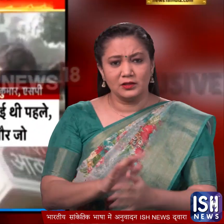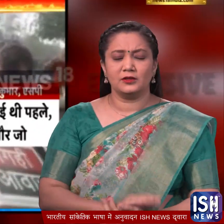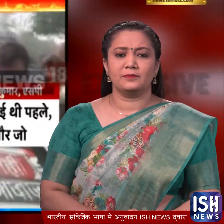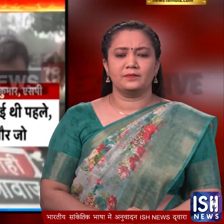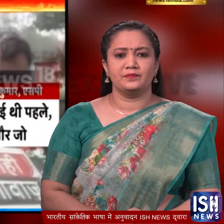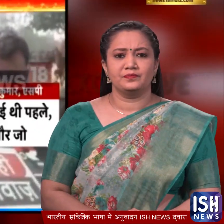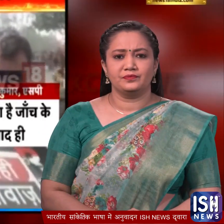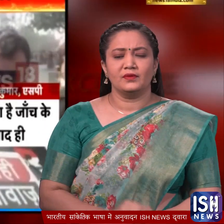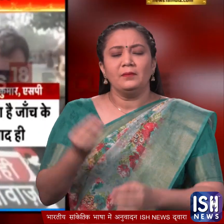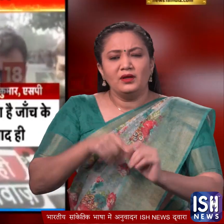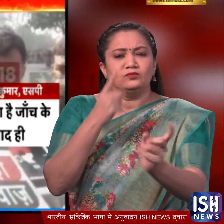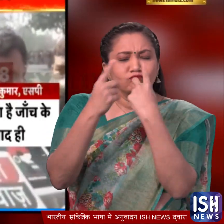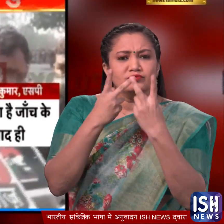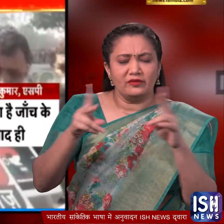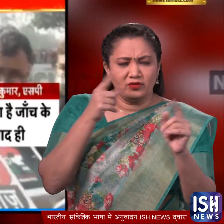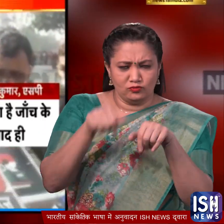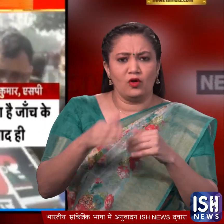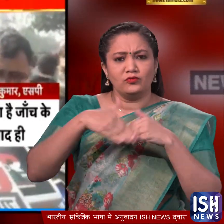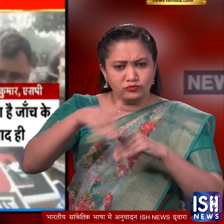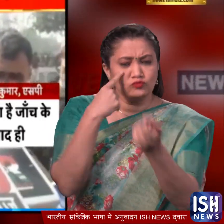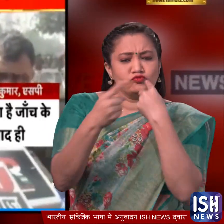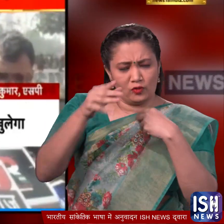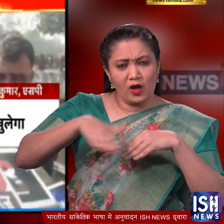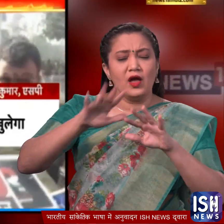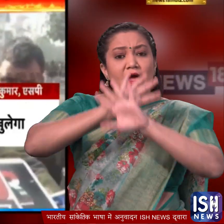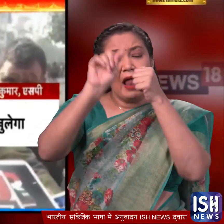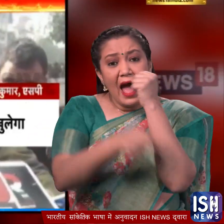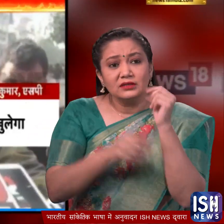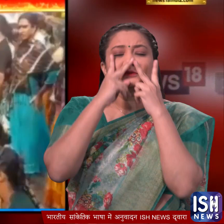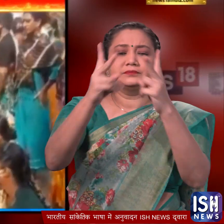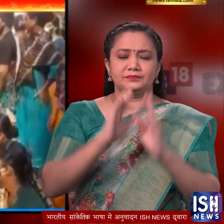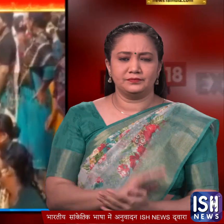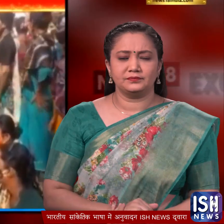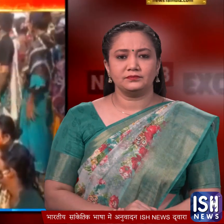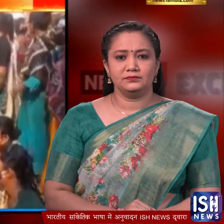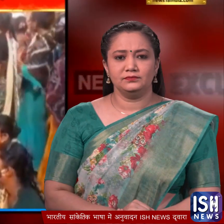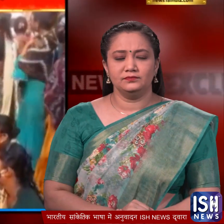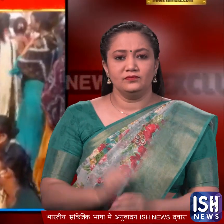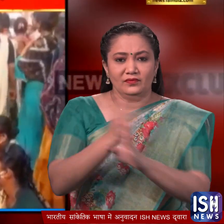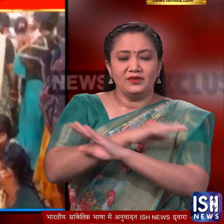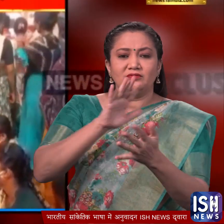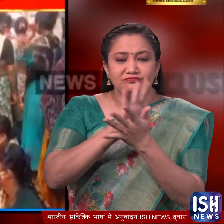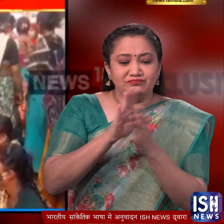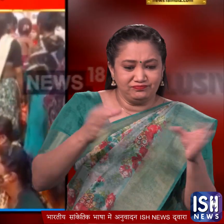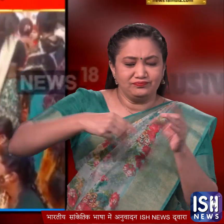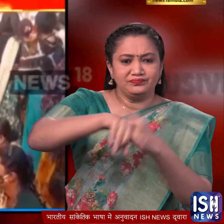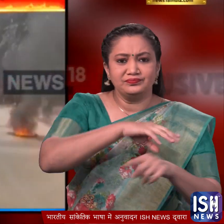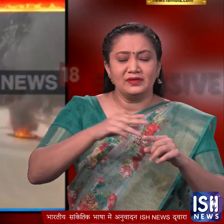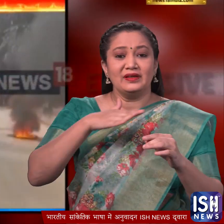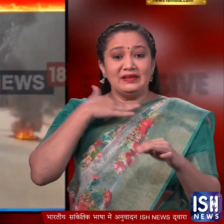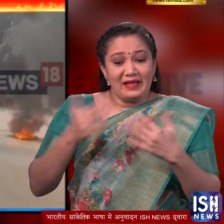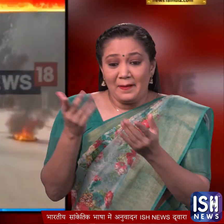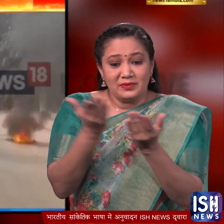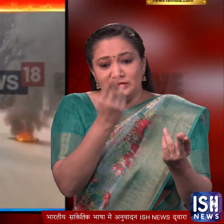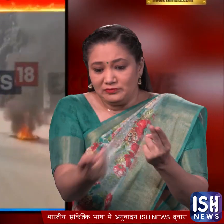और बाकी जो मामला क्या है क्या नहीं है उसको पूरी जांच के बाद ही जो है खुलेगा। इससे पहले प्रदर्शन में शामिल कई किन्नरों ने शव